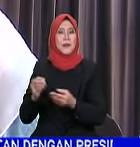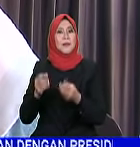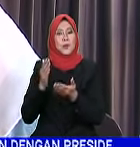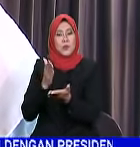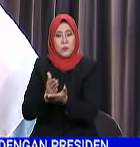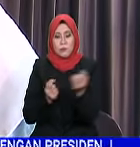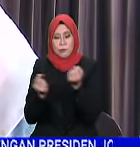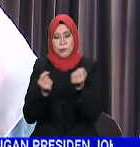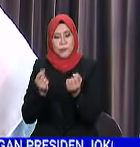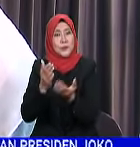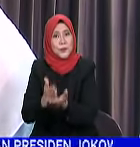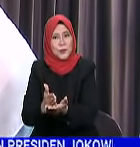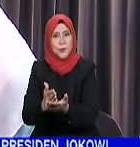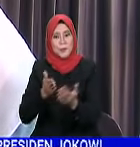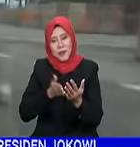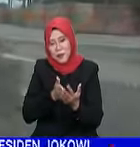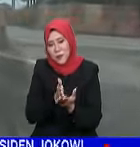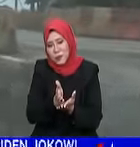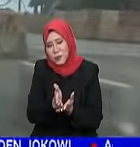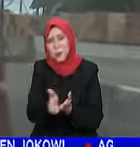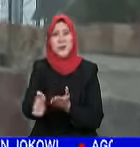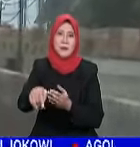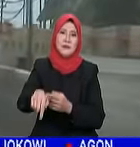persinggahan kepada warga yang melaluinya.